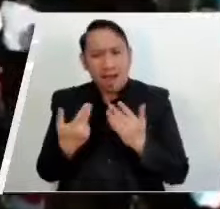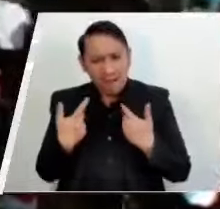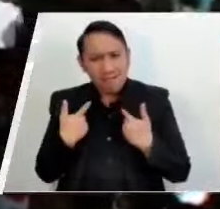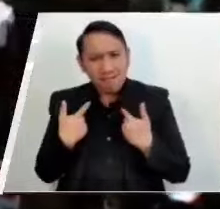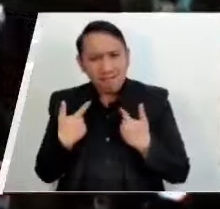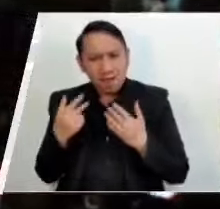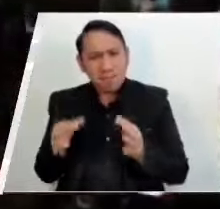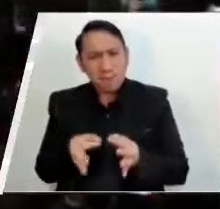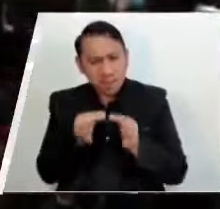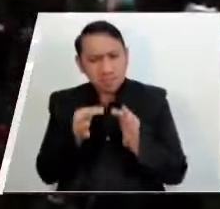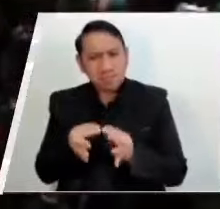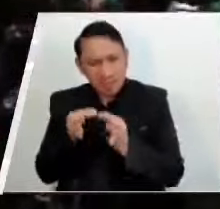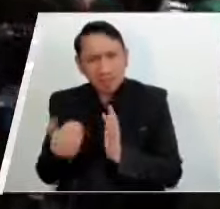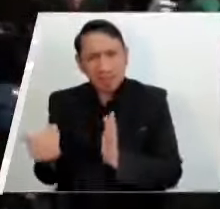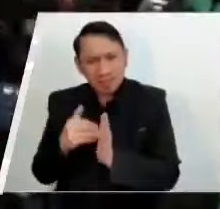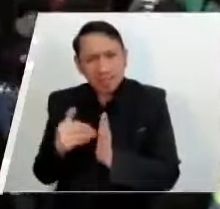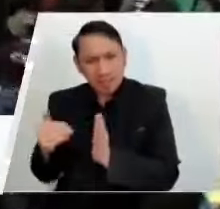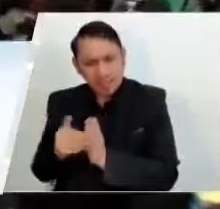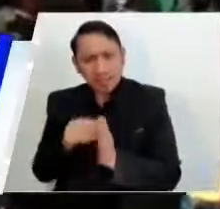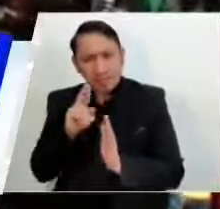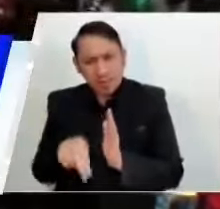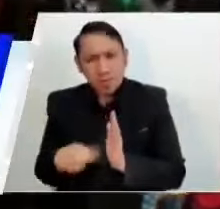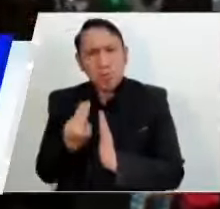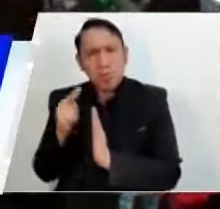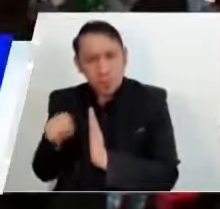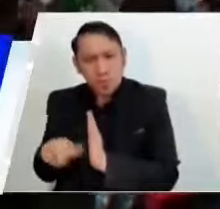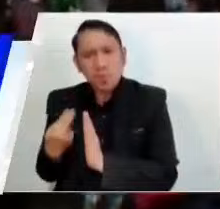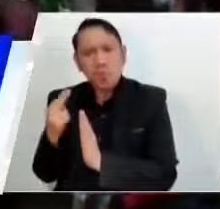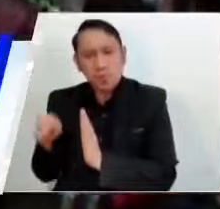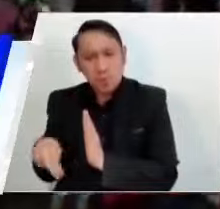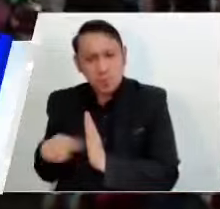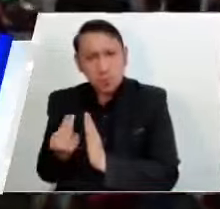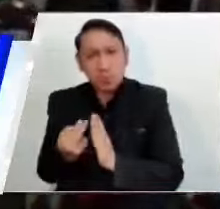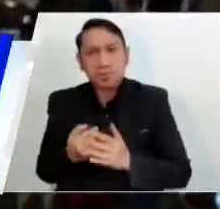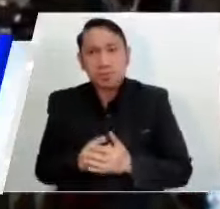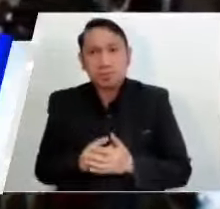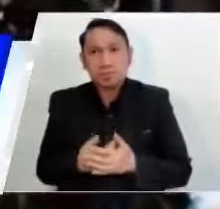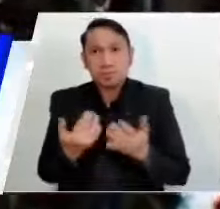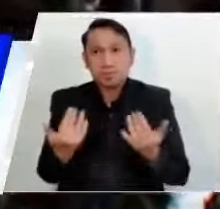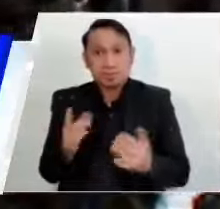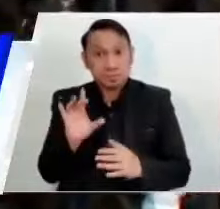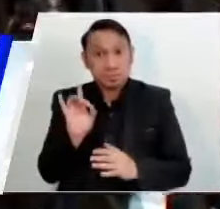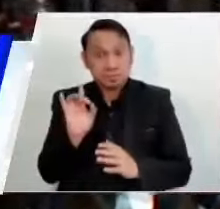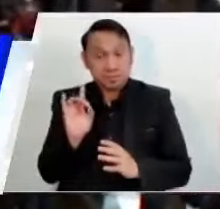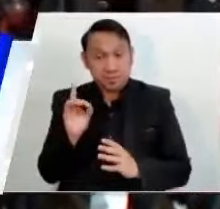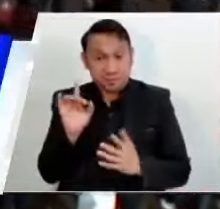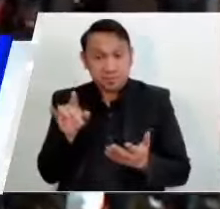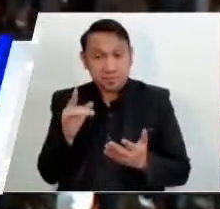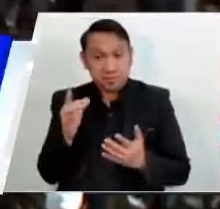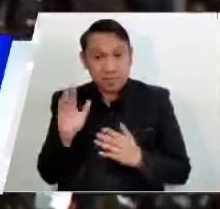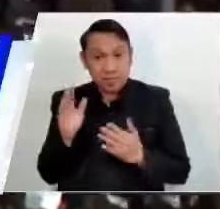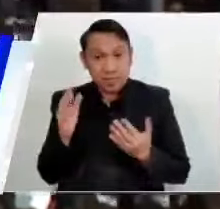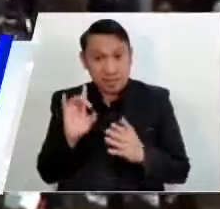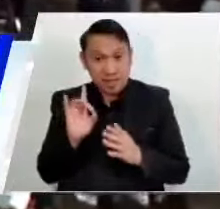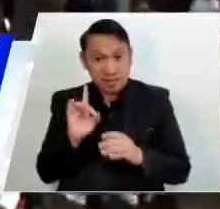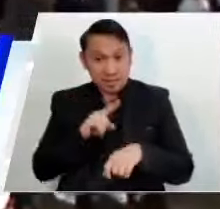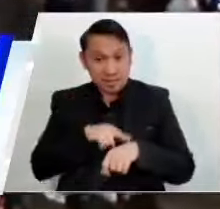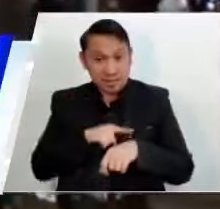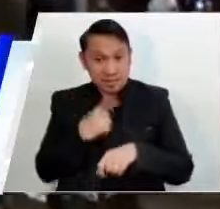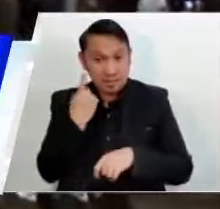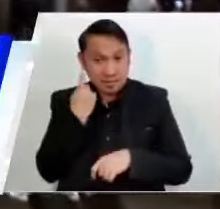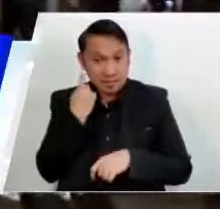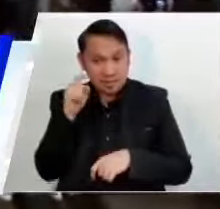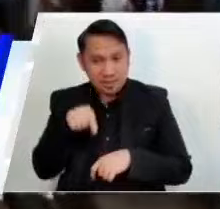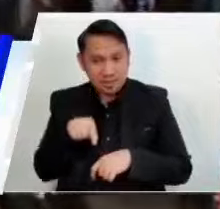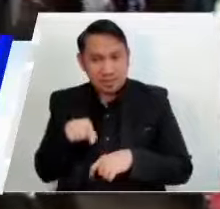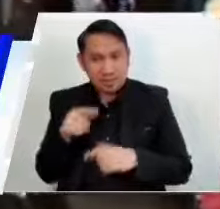simbahan ito matapos dumating na nga rito kanina mag 8 ngi ang imahe ng itim na Poong Nazareno at Hanggang 11